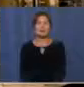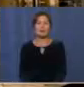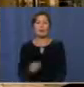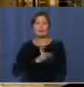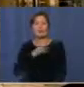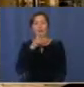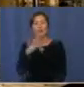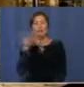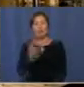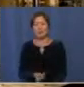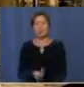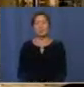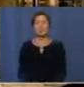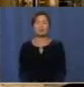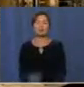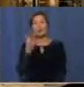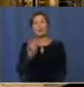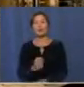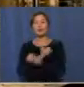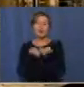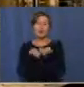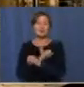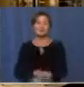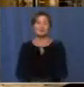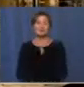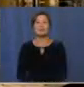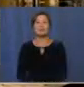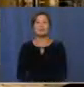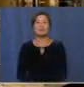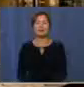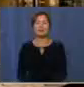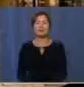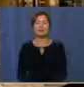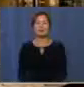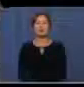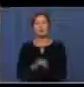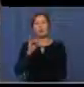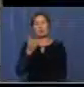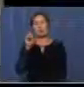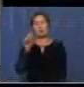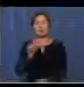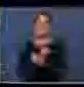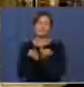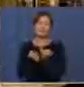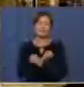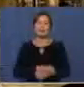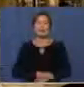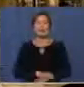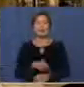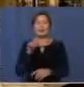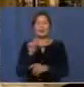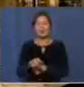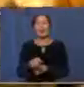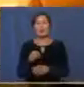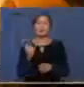Жұмыс уақыты 5 күн, 2 күн демалыс, сенбі-жексенбі күндері. Заказ